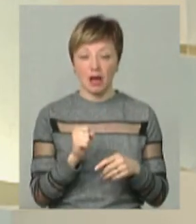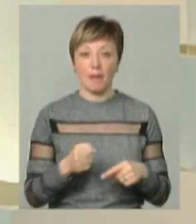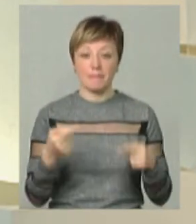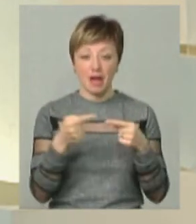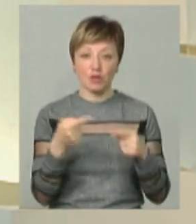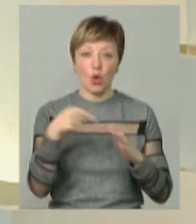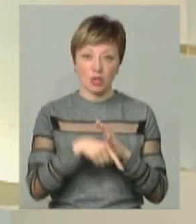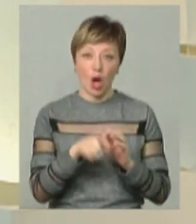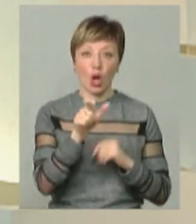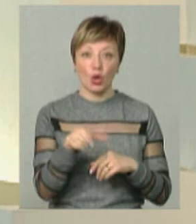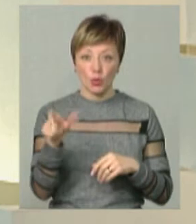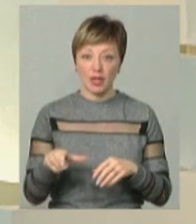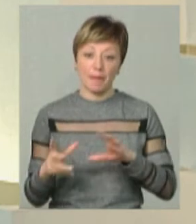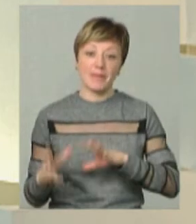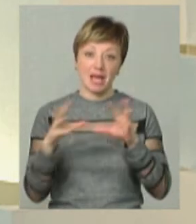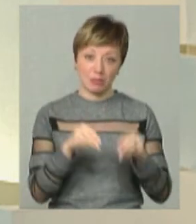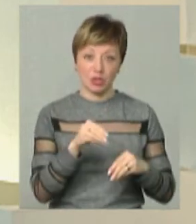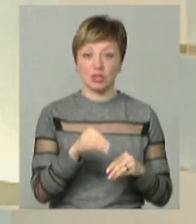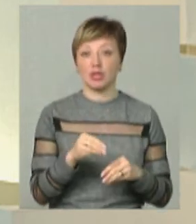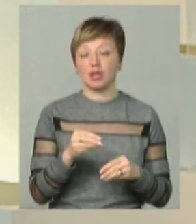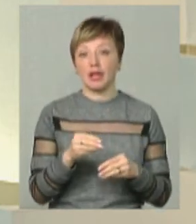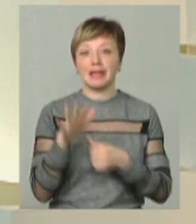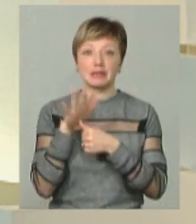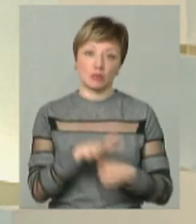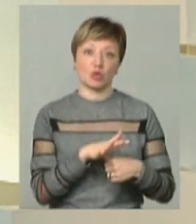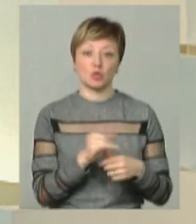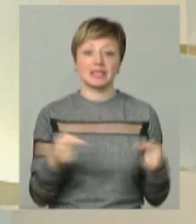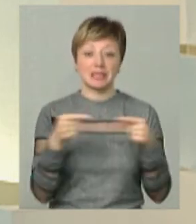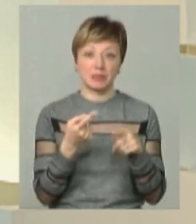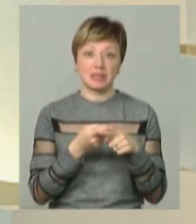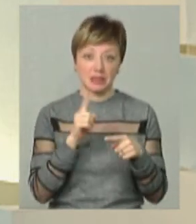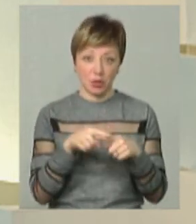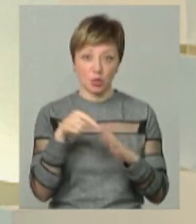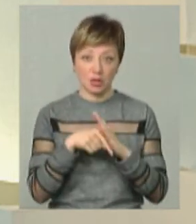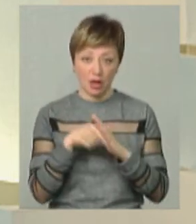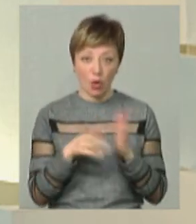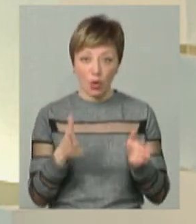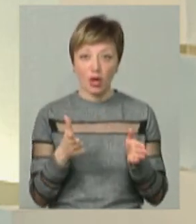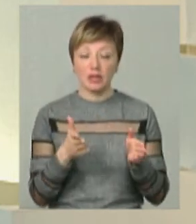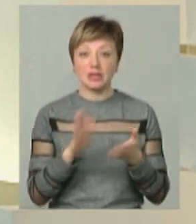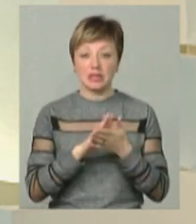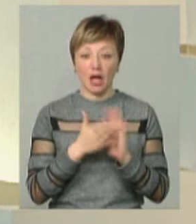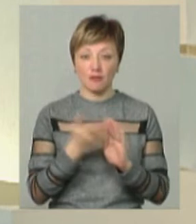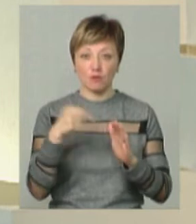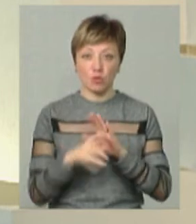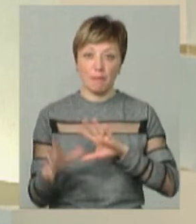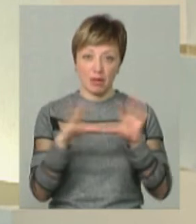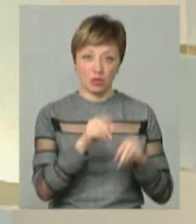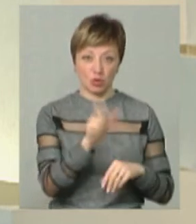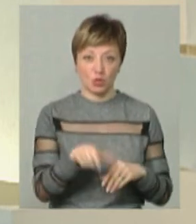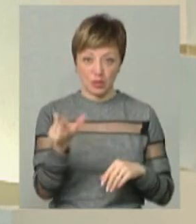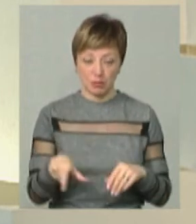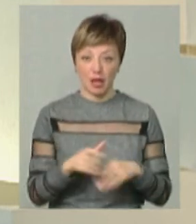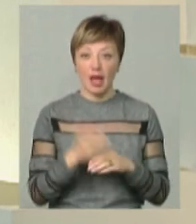певною ознакою, де люди як внутрішньо переміщені особи дискримінуються саме за цією ознакою їх статусу внутрішньо переміщених